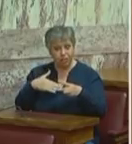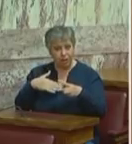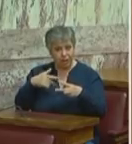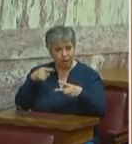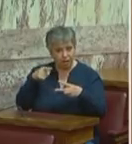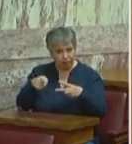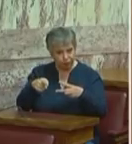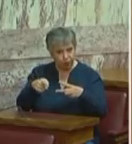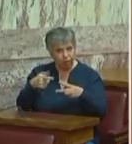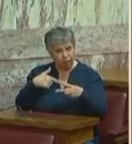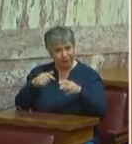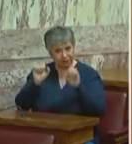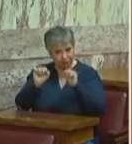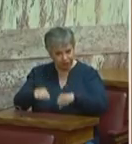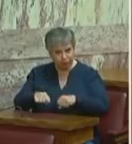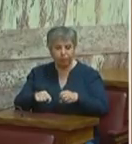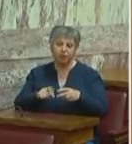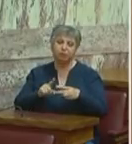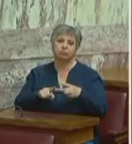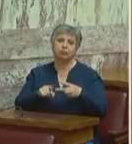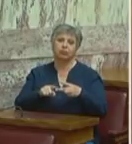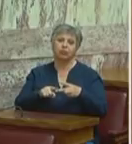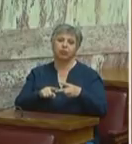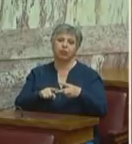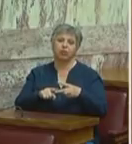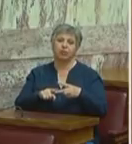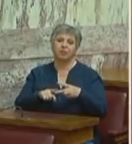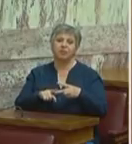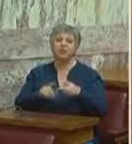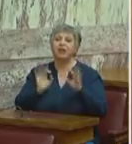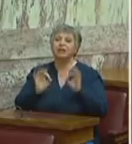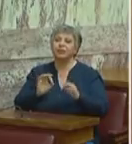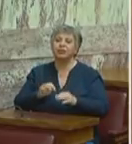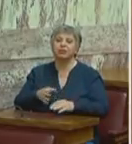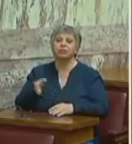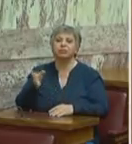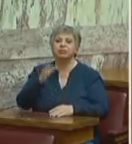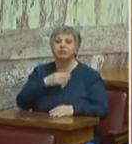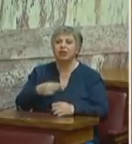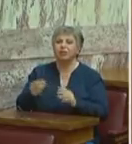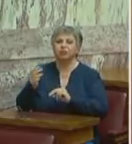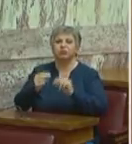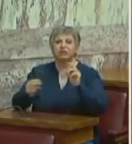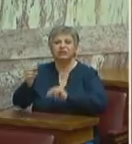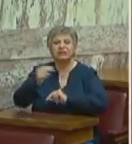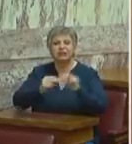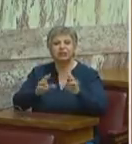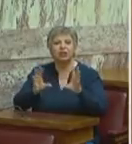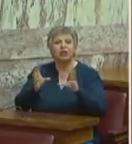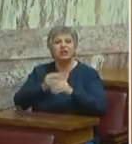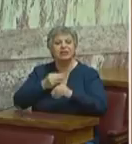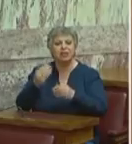Και βεβαίως, οποιαδήποτε συζήτηση για προτάσεις που έχουν πέσει στο